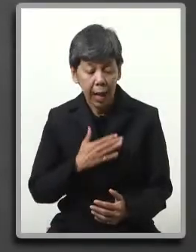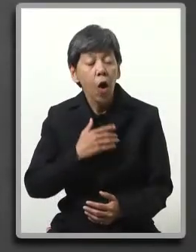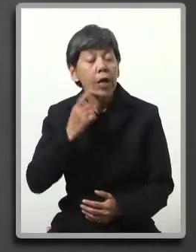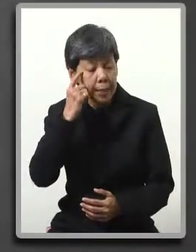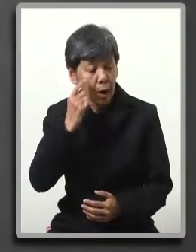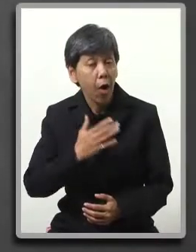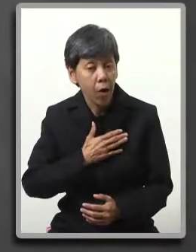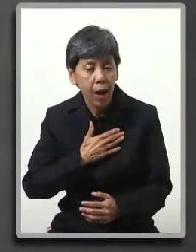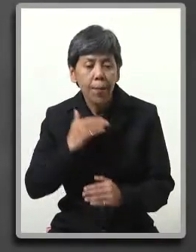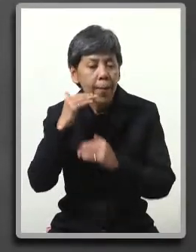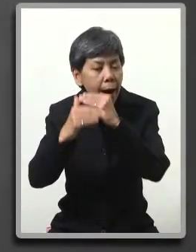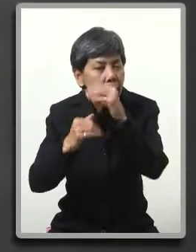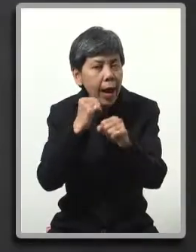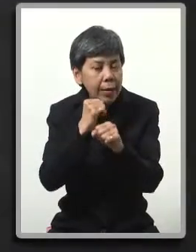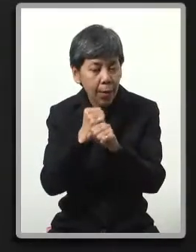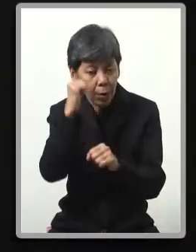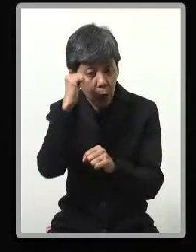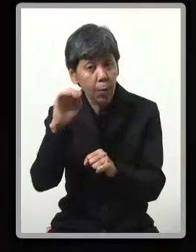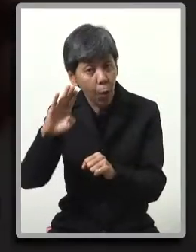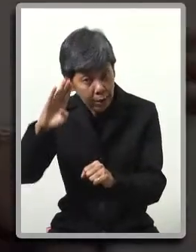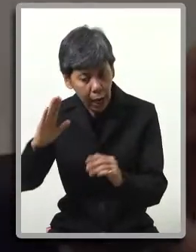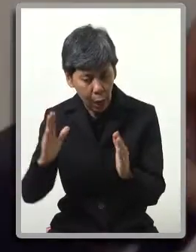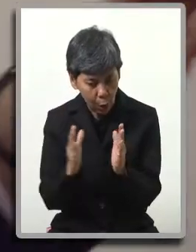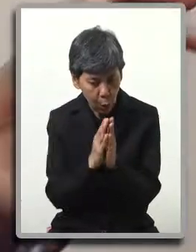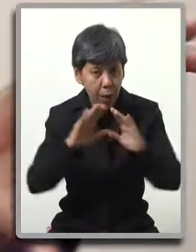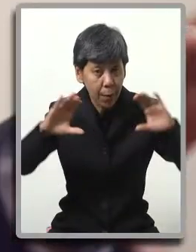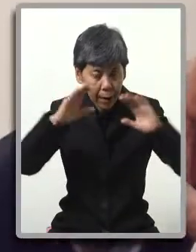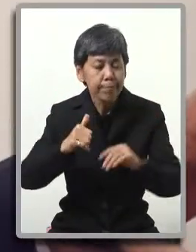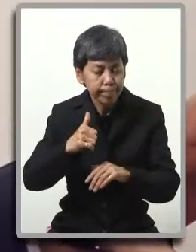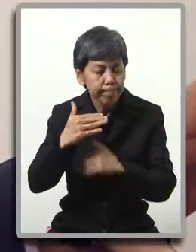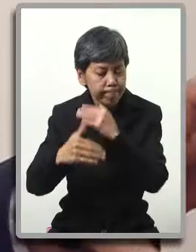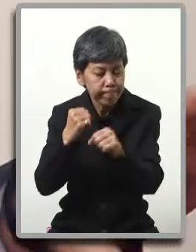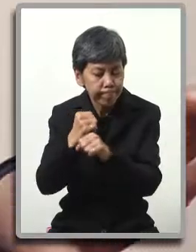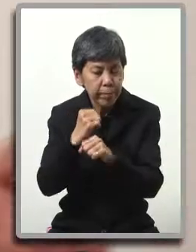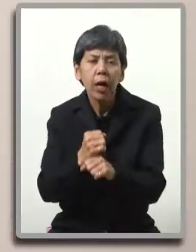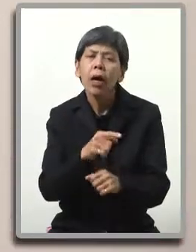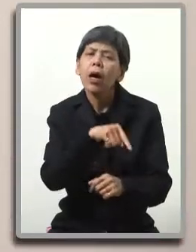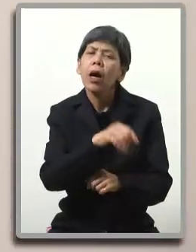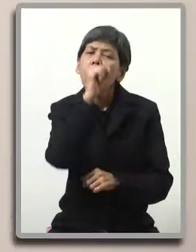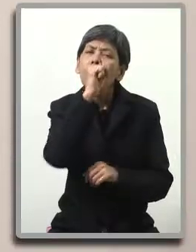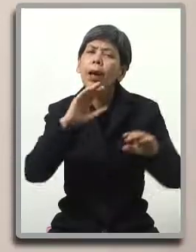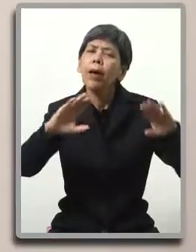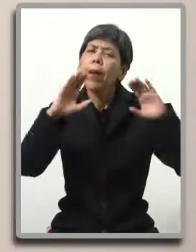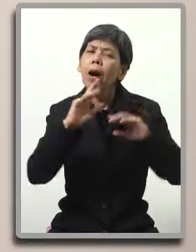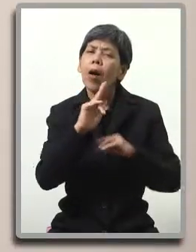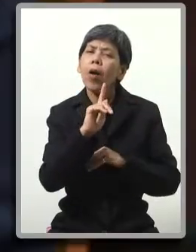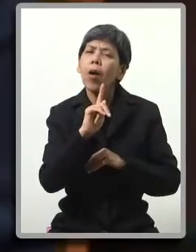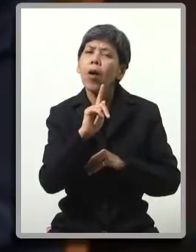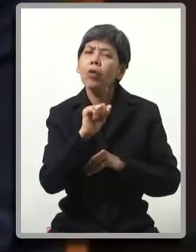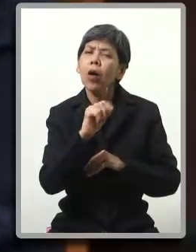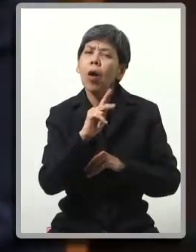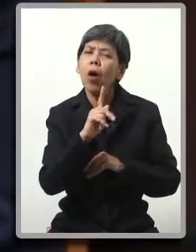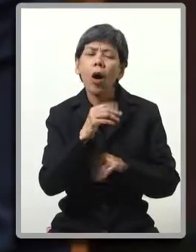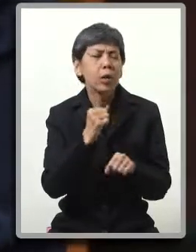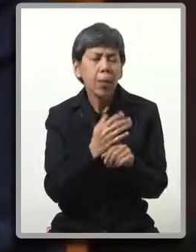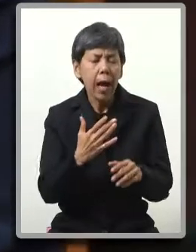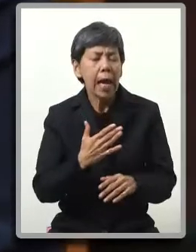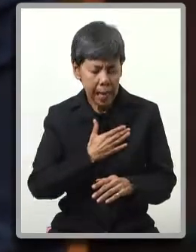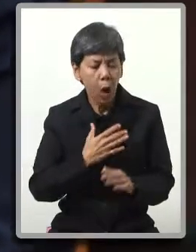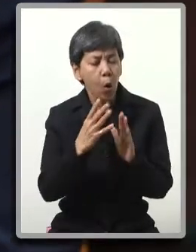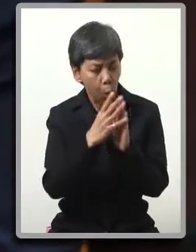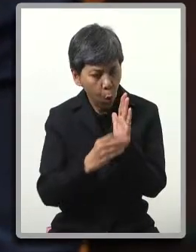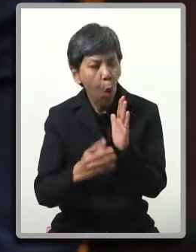เพราะนั้นก็มั่นใจได้ว่าการพัฒนาในส่วนของรถร่วมก็จะมาที่ทางนี ้ นะครับแล้วส่วนของขสมกเอง ขสมกเองเช่นกันนะ